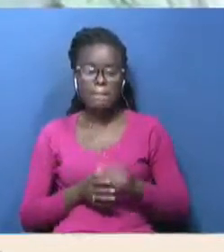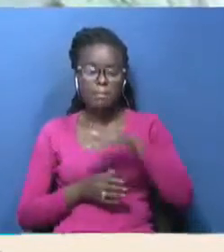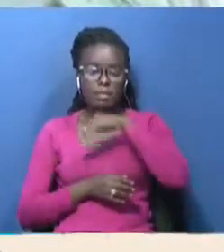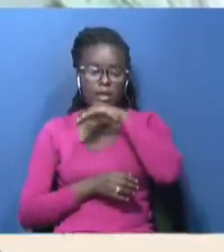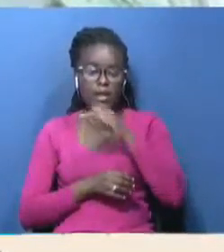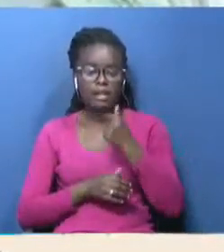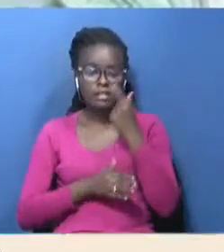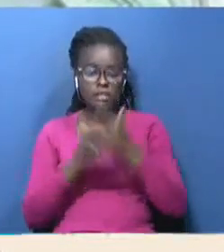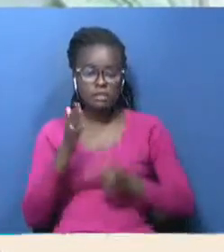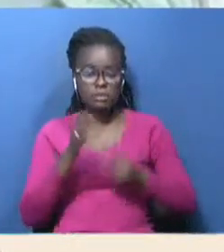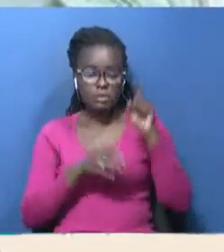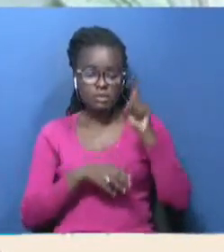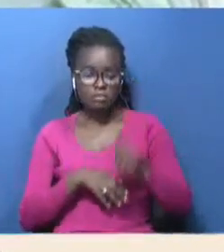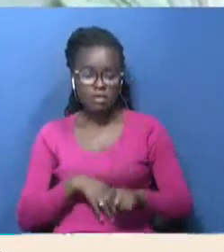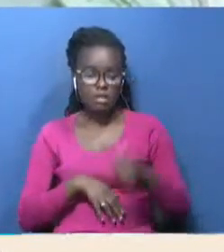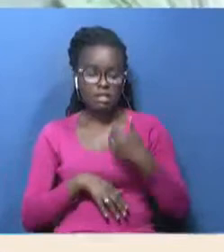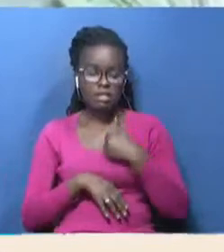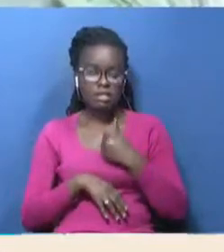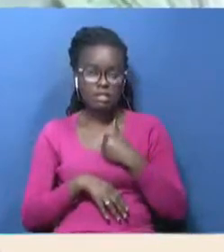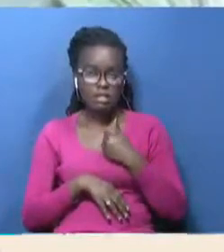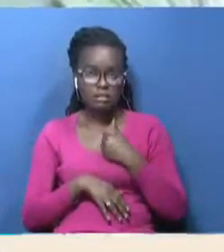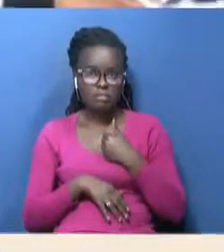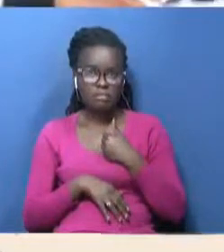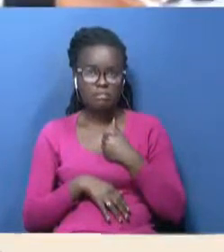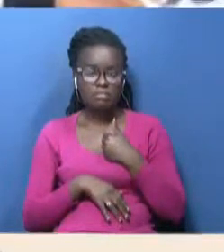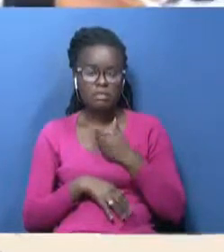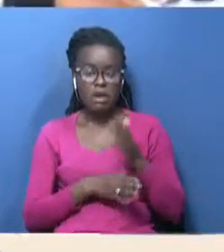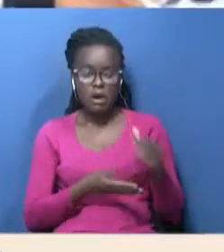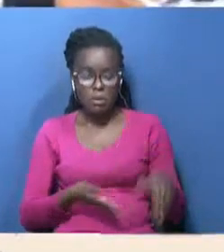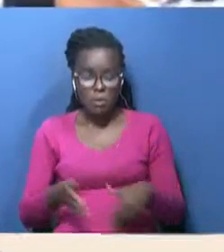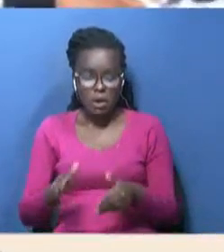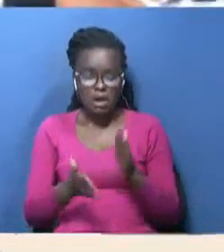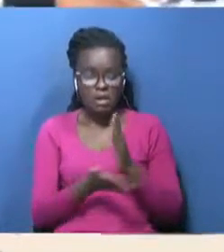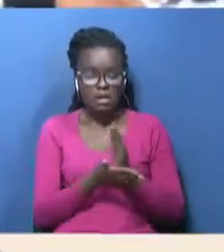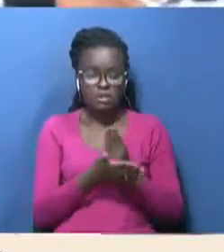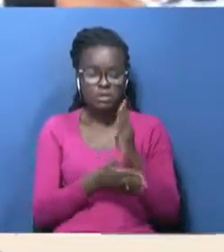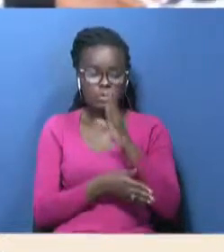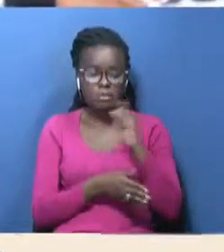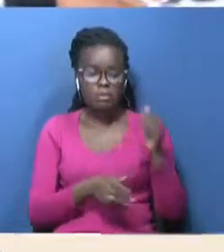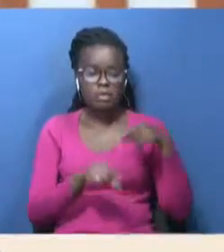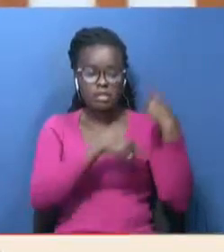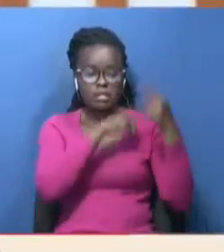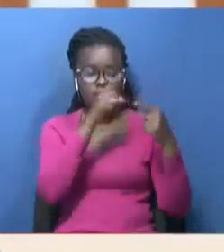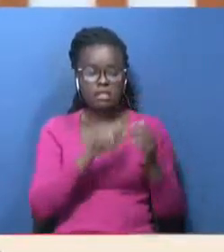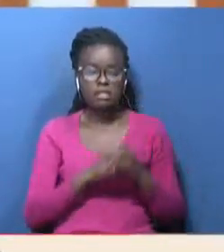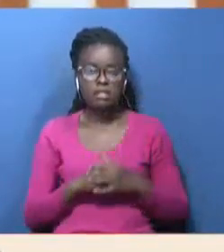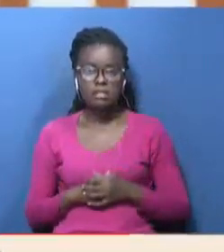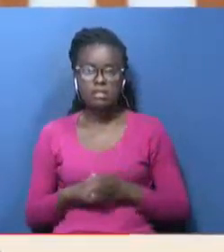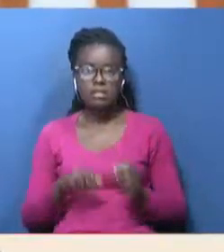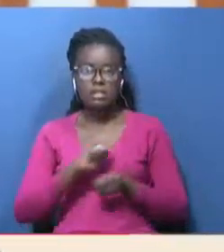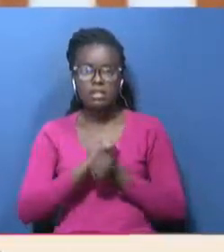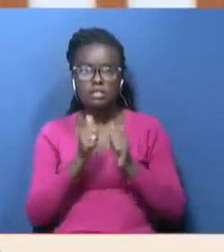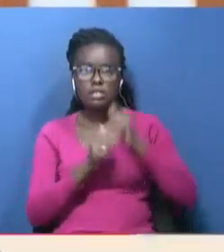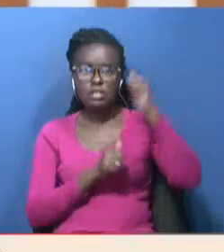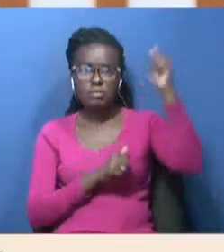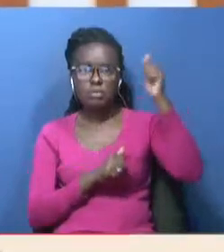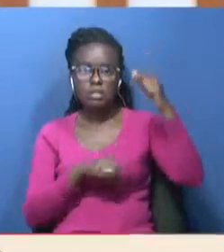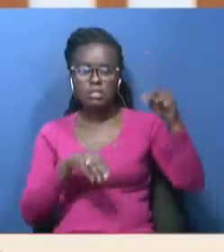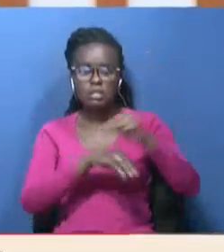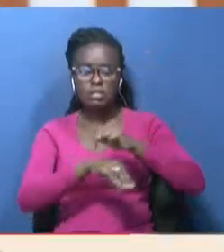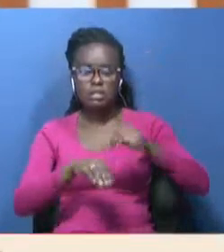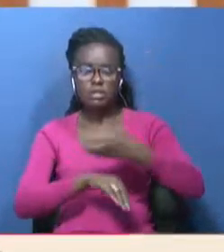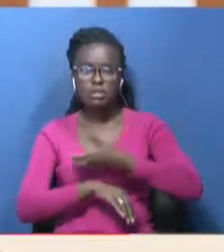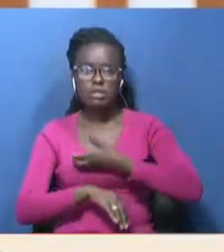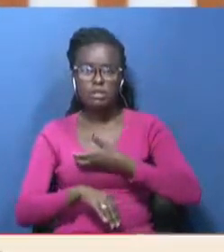akiuga atĩ no nginya kũrĩgĩa na njĩra ya gũtigĩrĩra BBI nĩ yahetũka. We are changing the politics of our nation